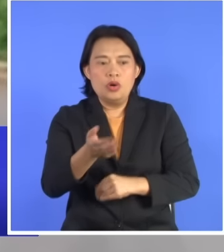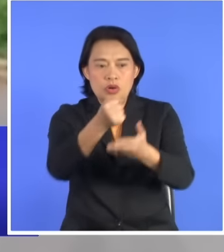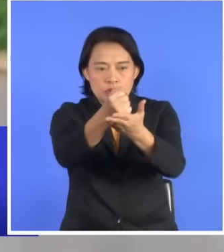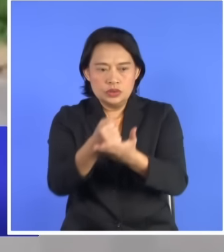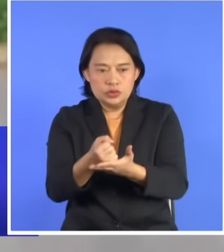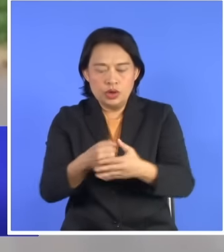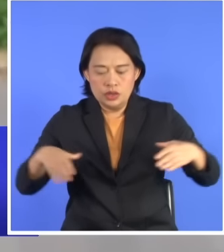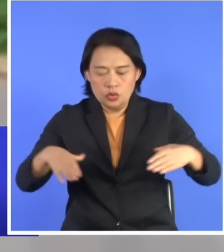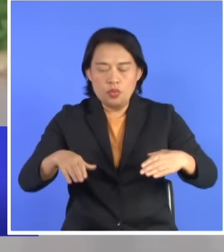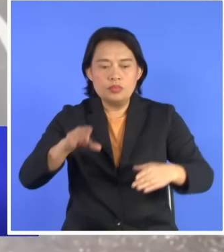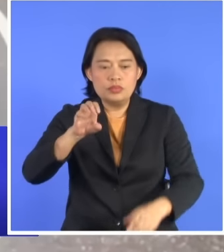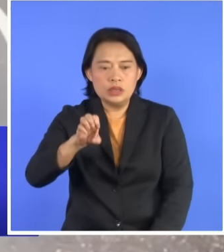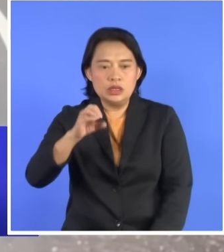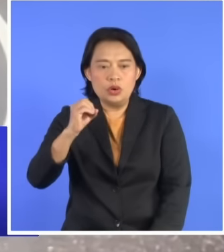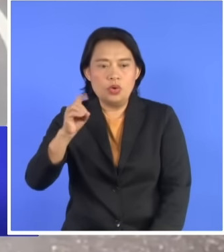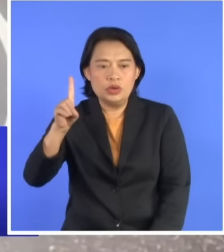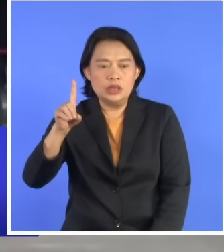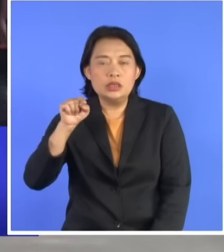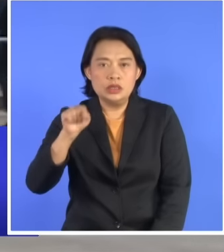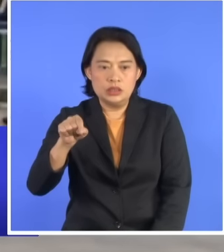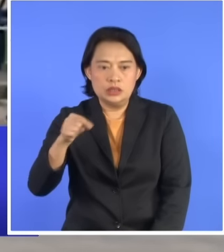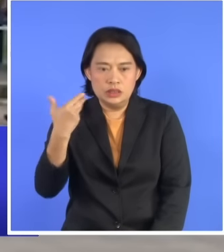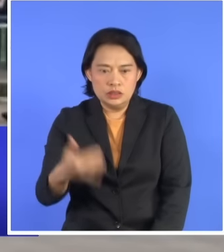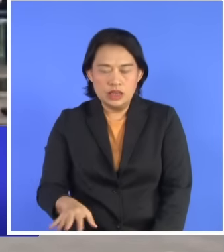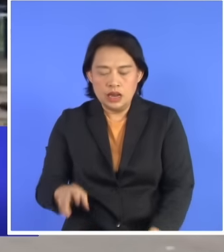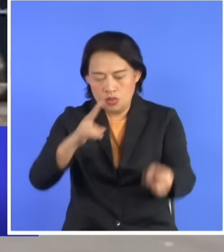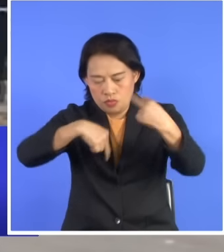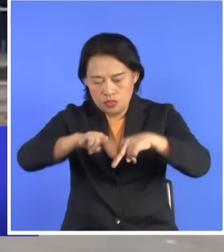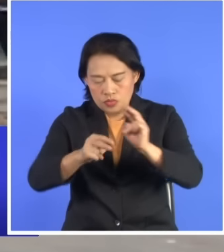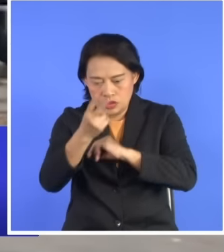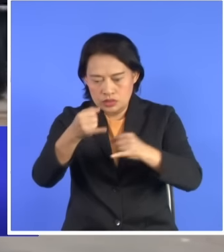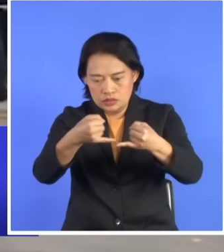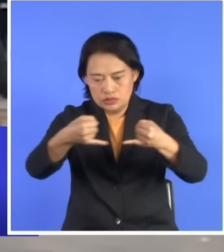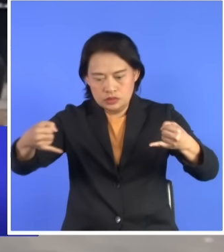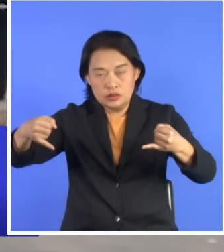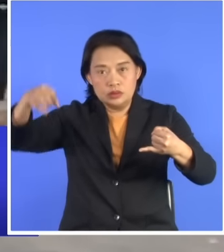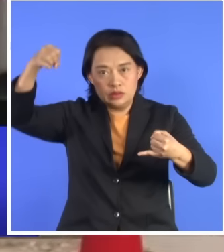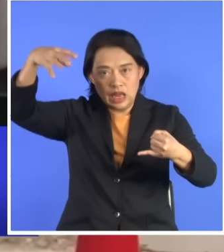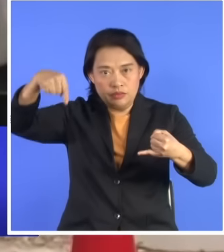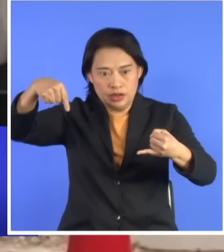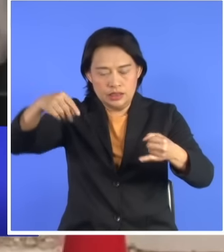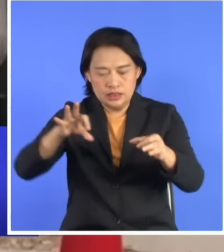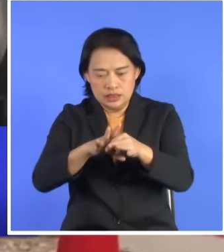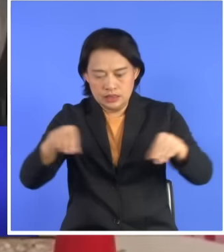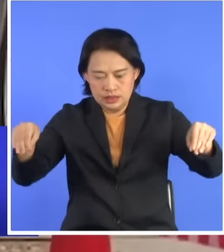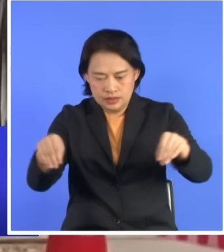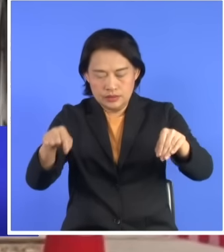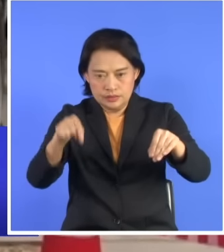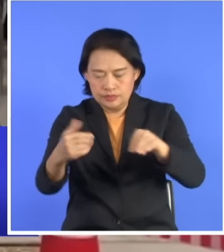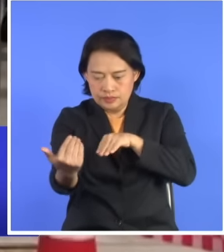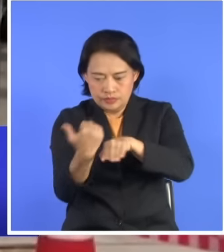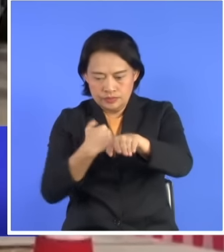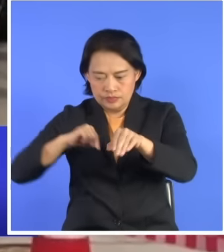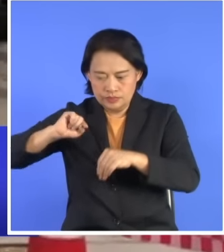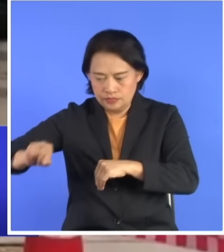EODเข้าตรวจสอบที่จุดเกิดเหตุปรากฏว่าจากการตรวจสอบพบสายไฟลากออกมาจากบริเวณข้างทางและก็ไปพบกล่องวง